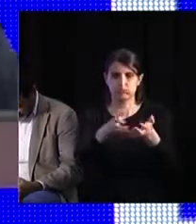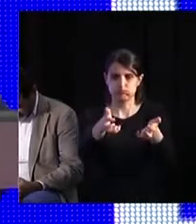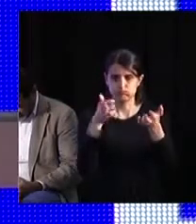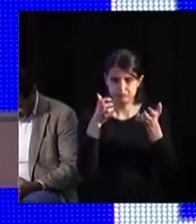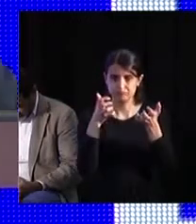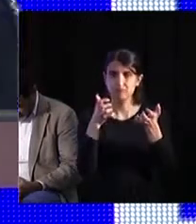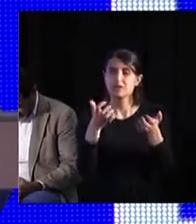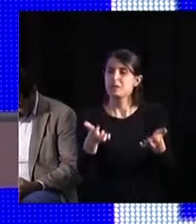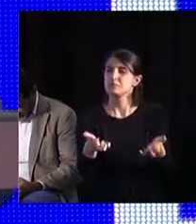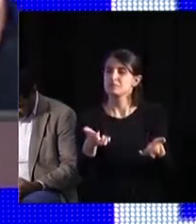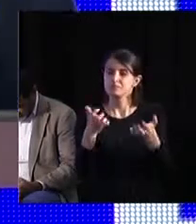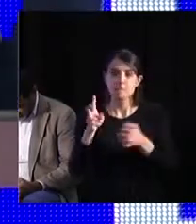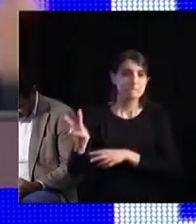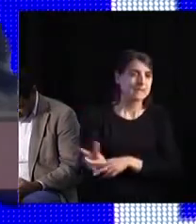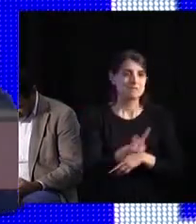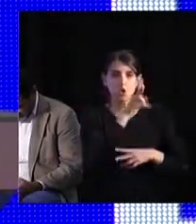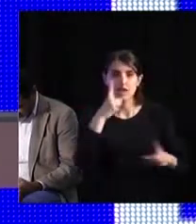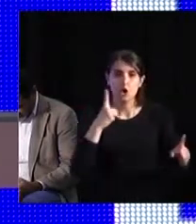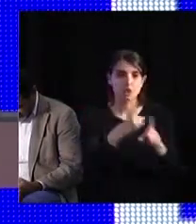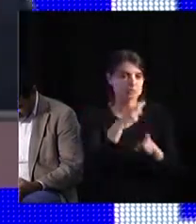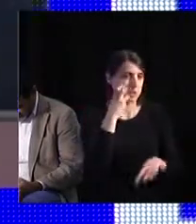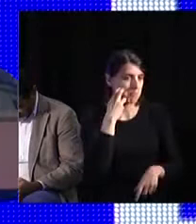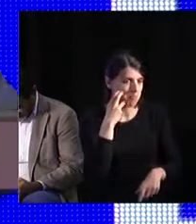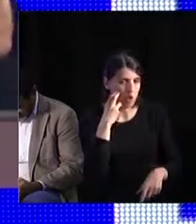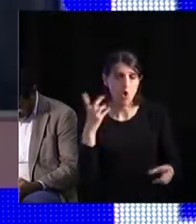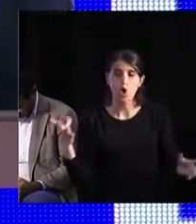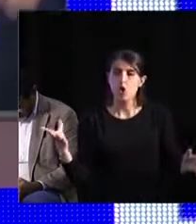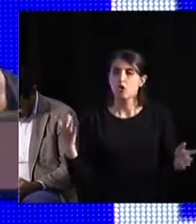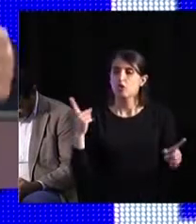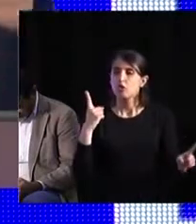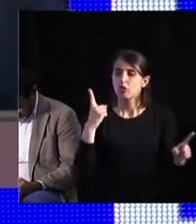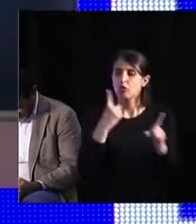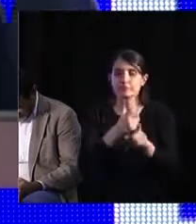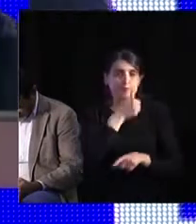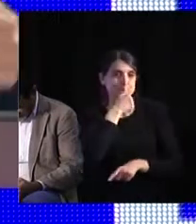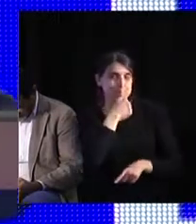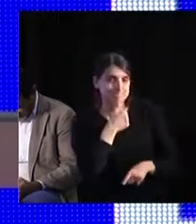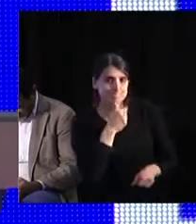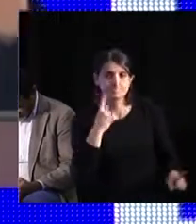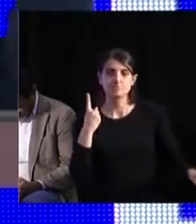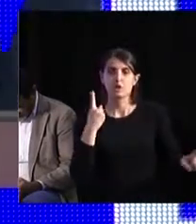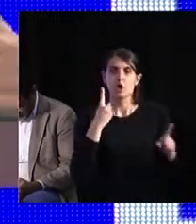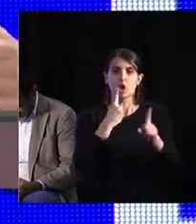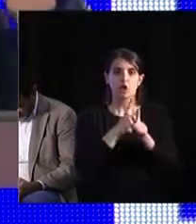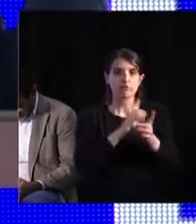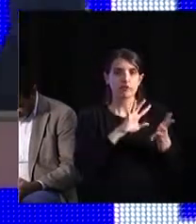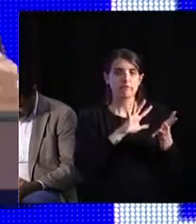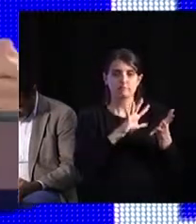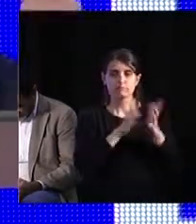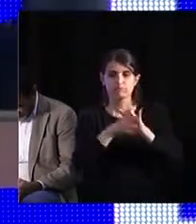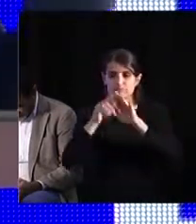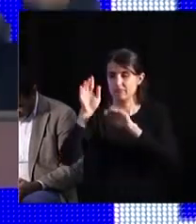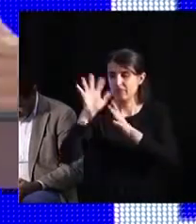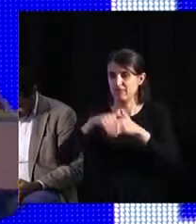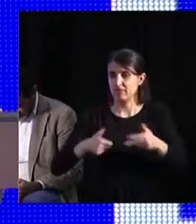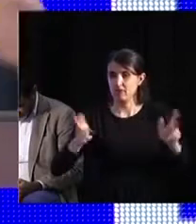ha de ser una victòria contra la por, contra la resignació, que ha de ser una victòria contra les retallades, contra la involució democràtica, que ha de ser una victòria per